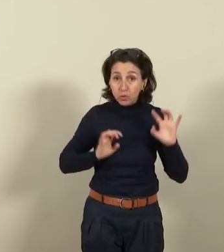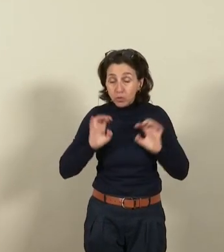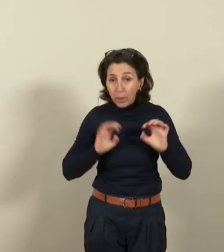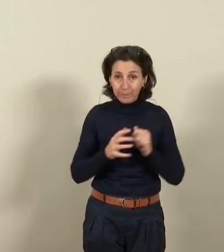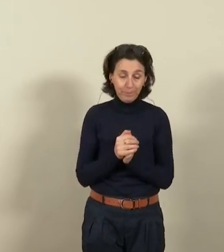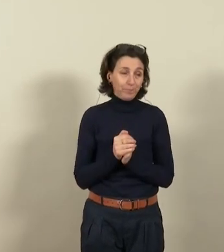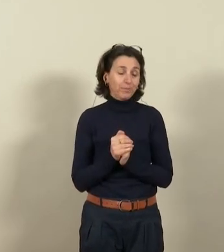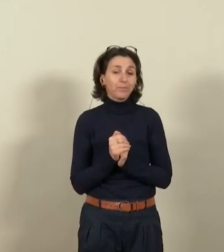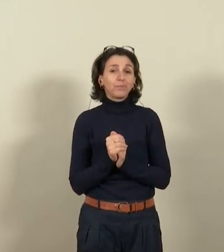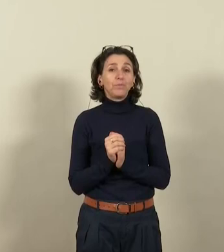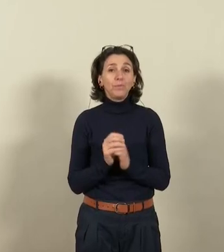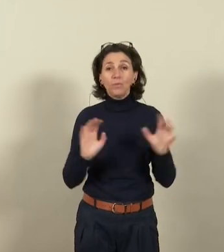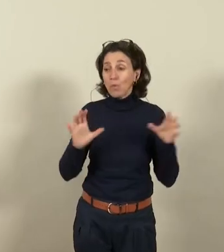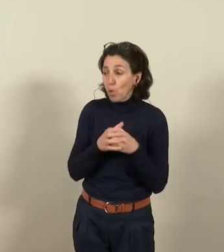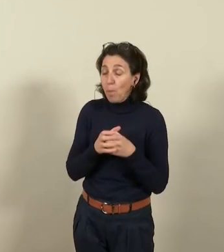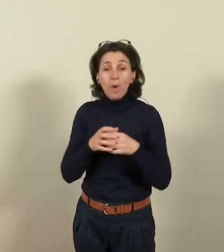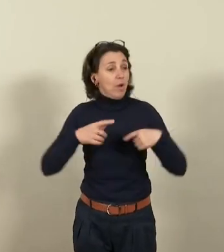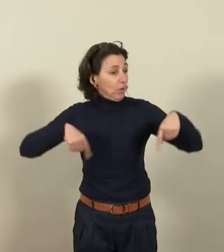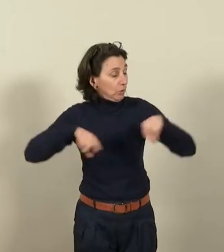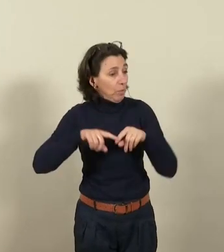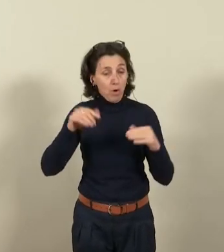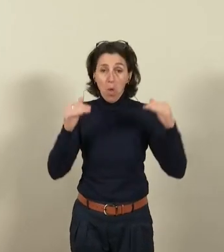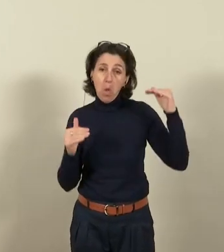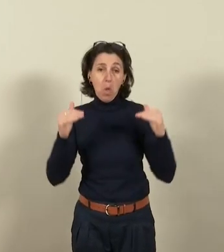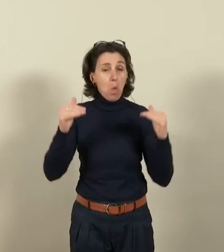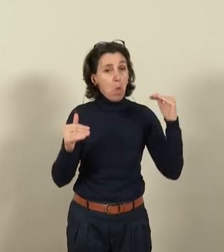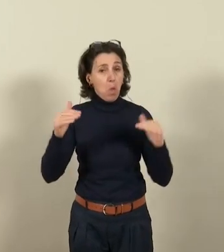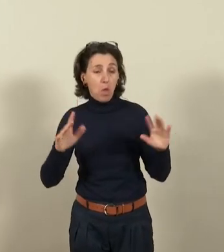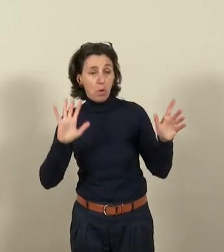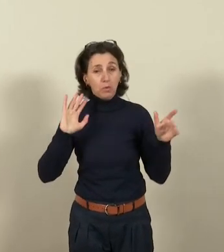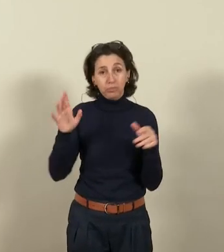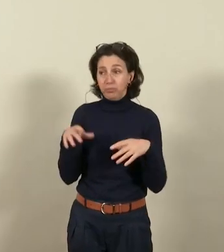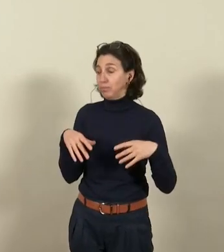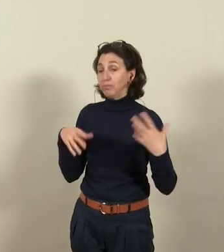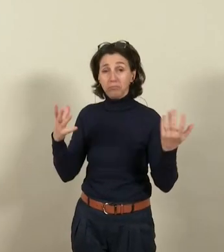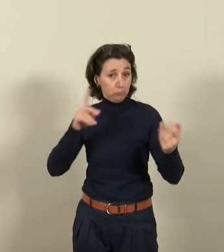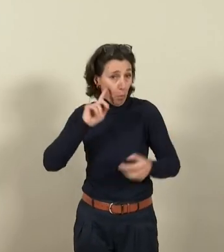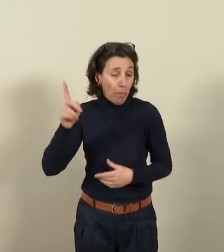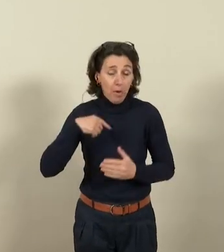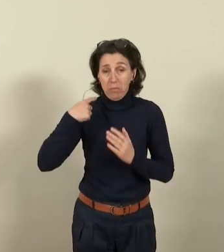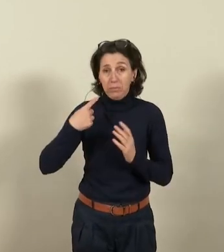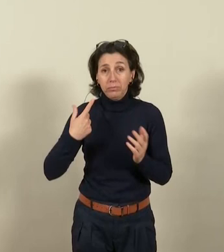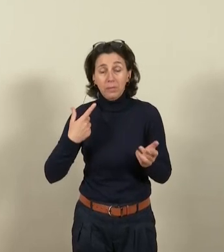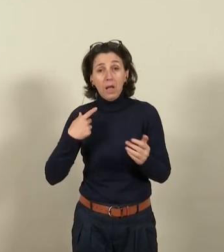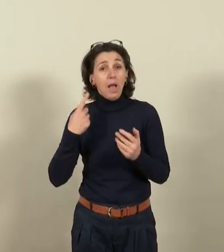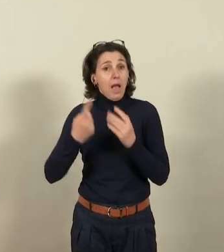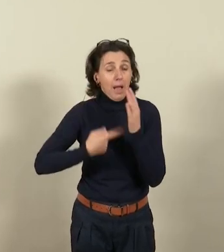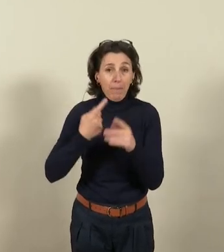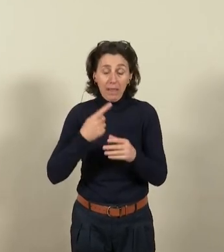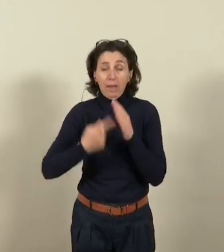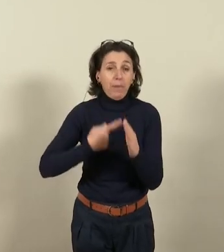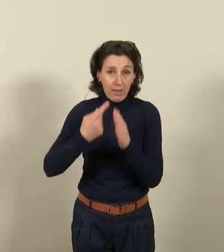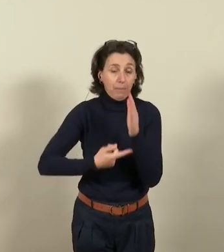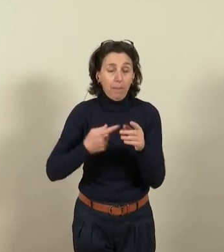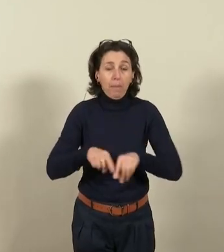assemblée pourquoi pas après tout cependant même répéter jusqu'à la nausée le mantra du en même temps à ses propres